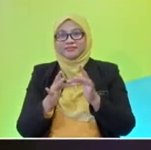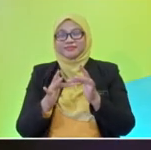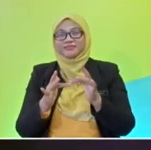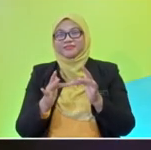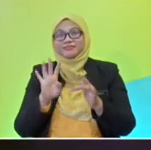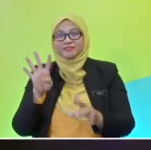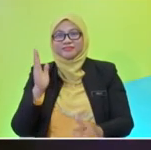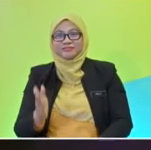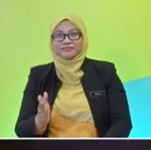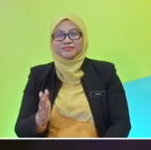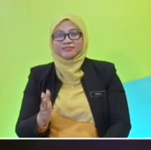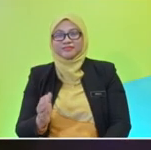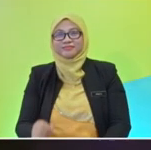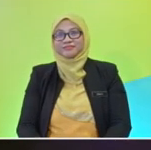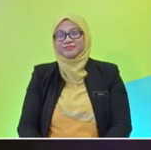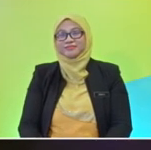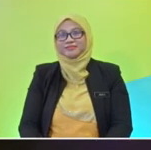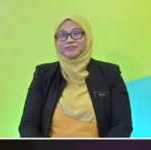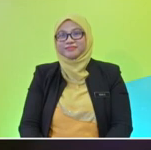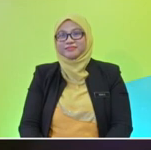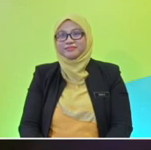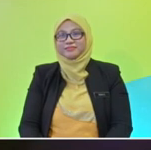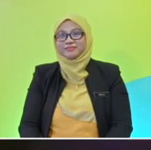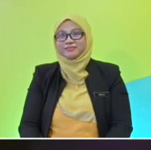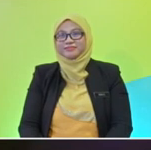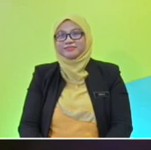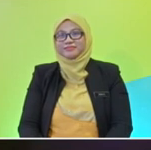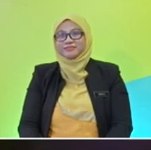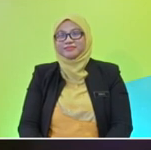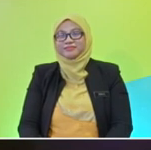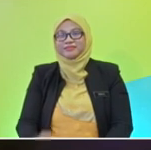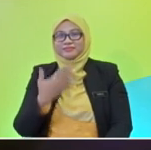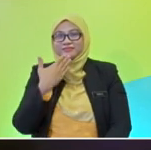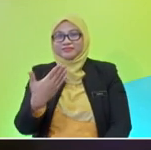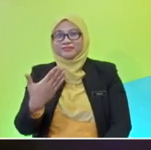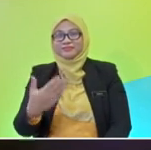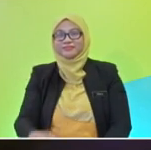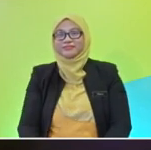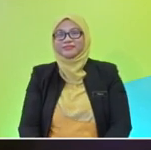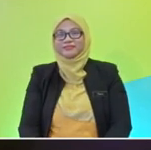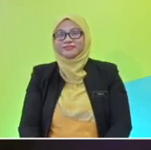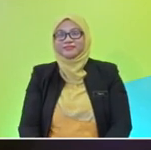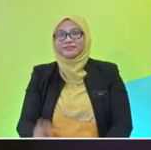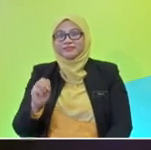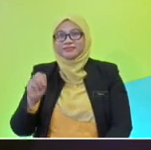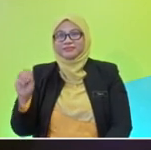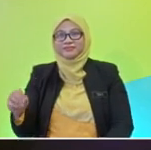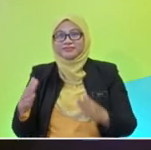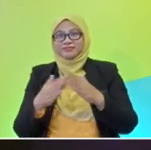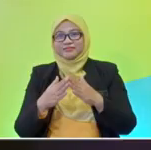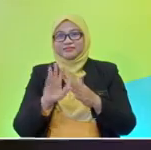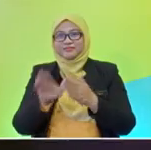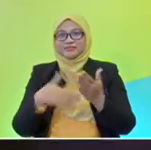dalam tarian yaitu Aimi Ais Arjuna dan juga Hanif ah terima kasih kepada anda semua mudah-murid di rumah kita semua